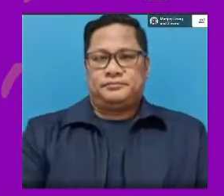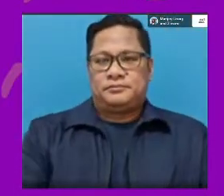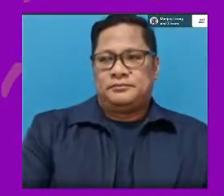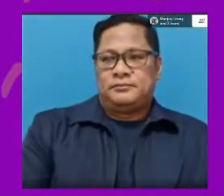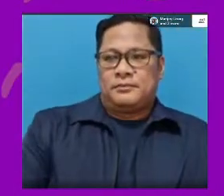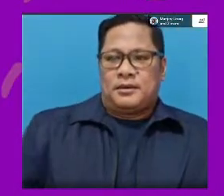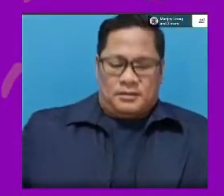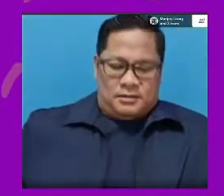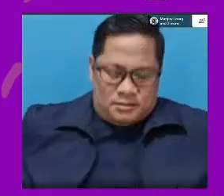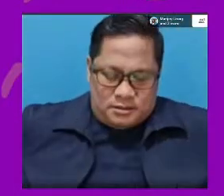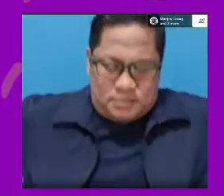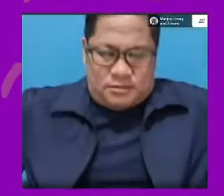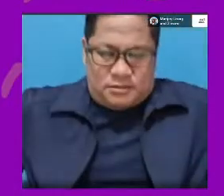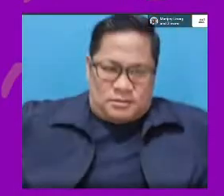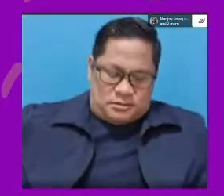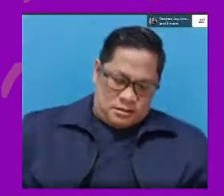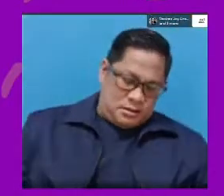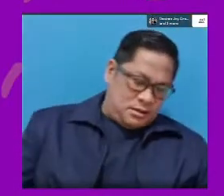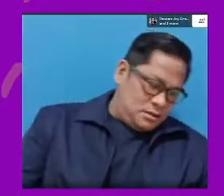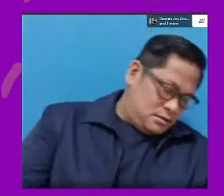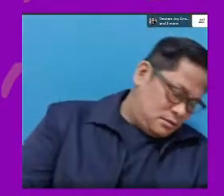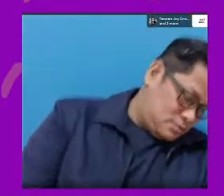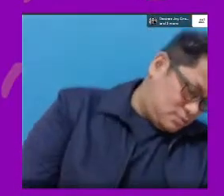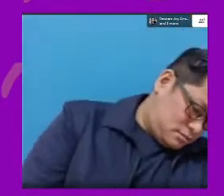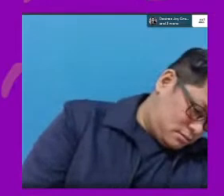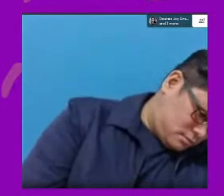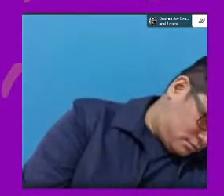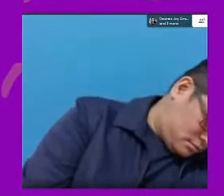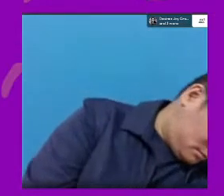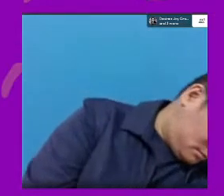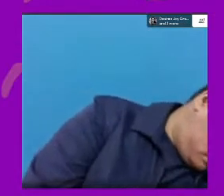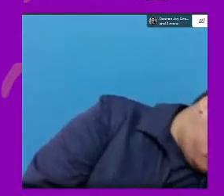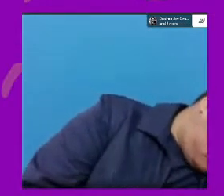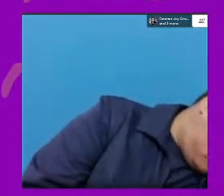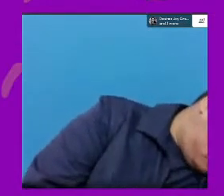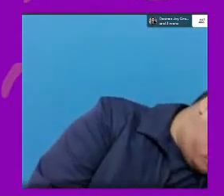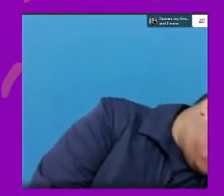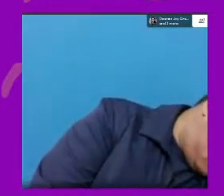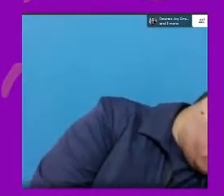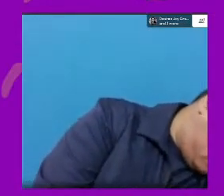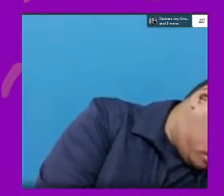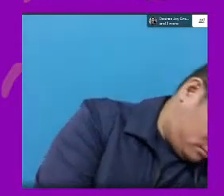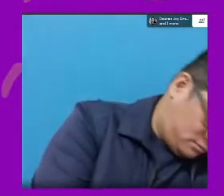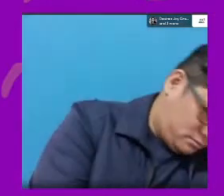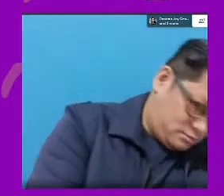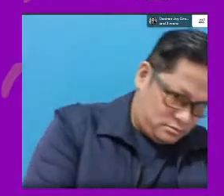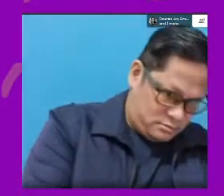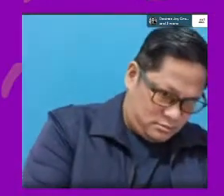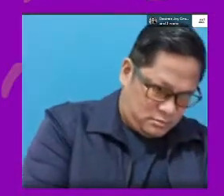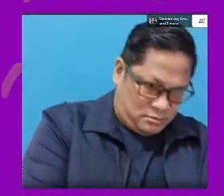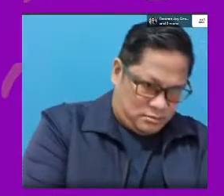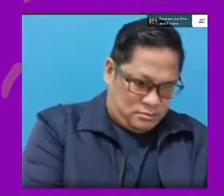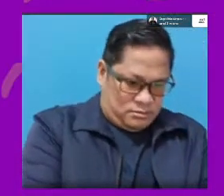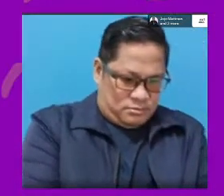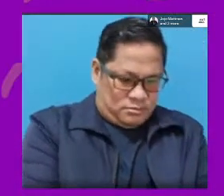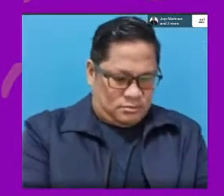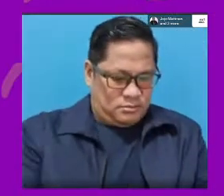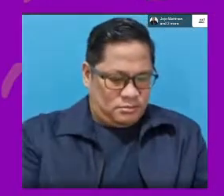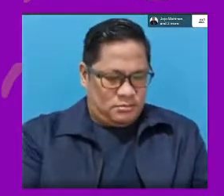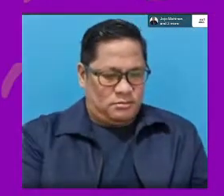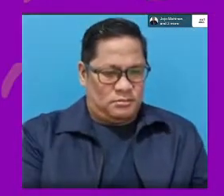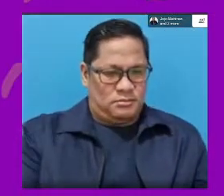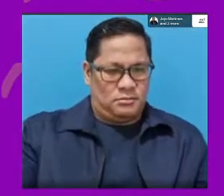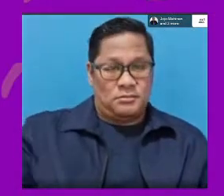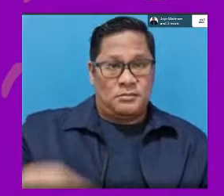Ikatlo, acceptable o katanggap-tanggap. Mayroon kang karapatan sa health programs na akma sa iyong kultura, gender